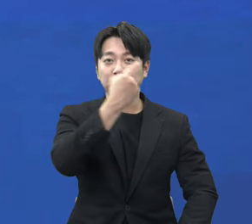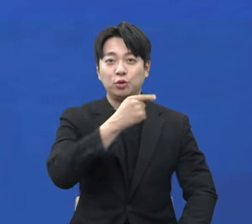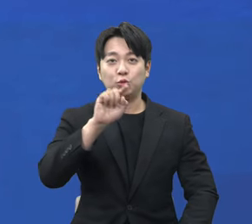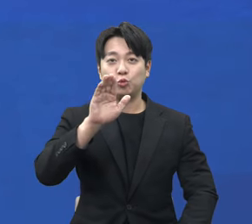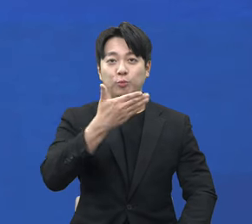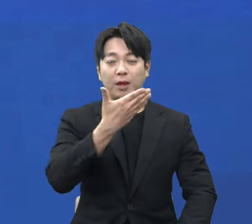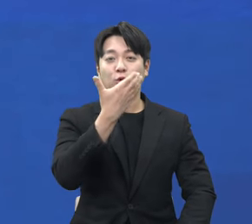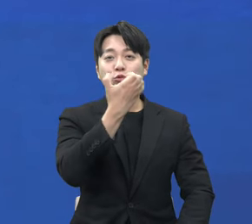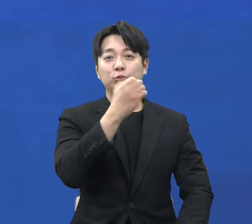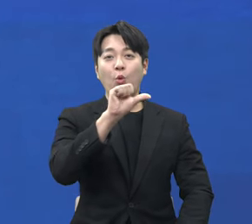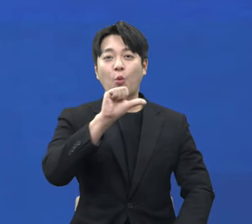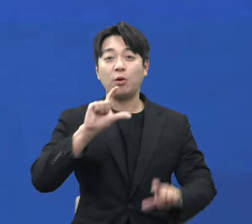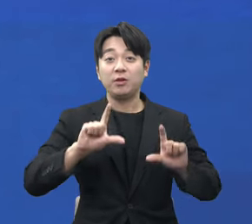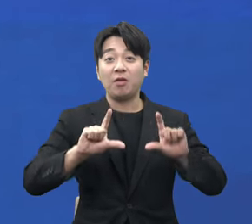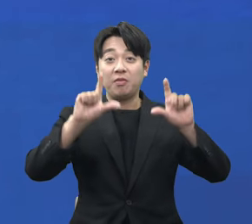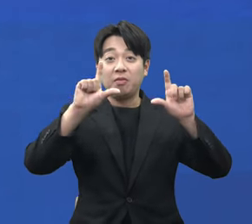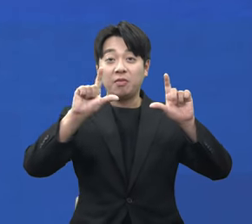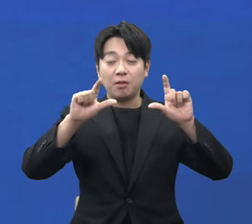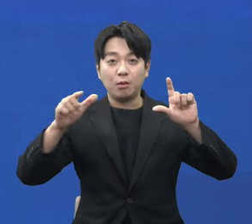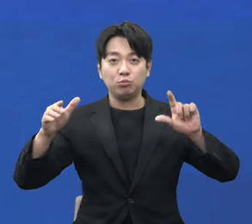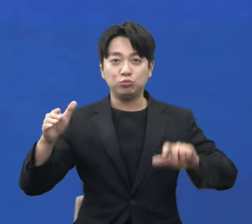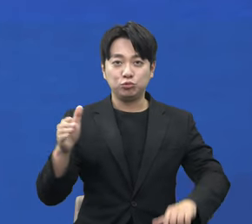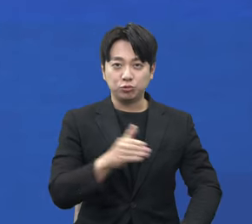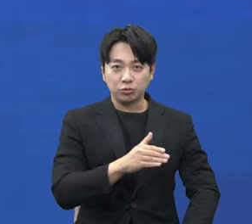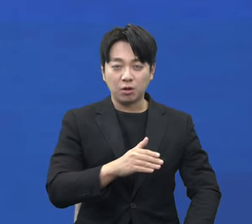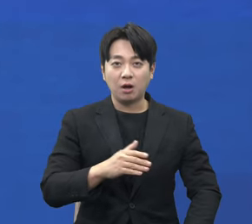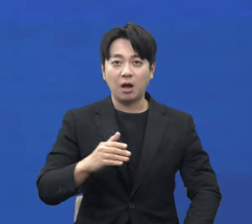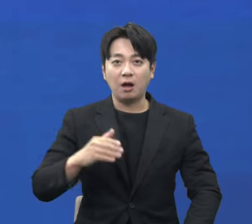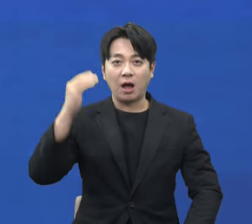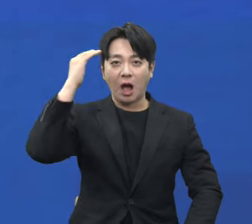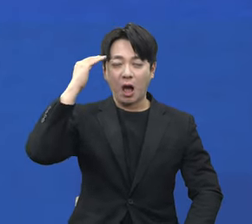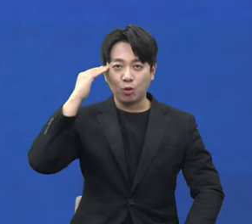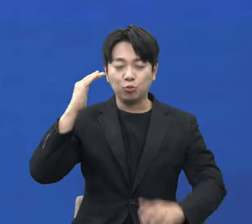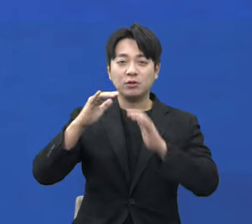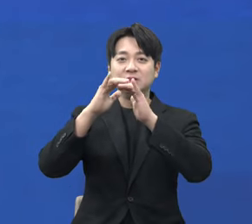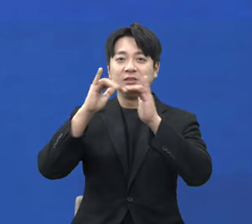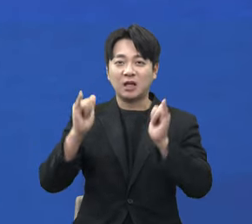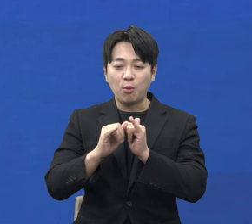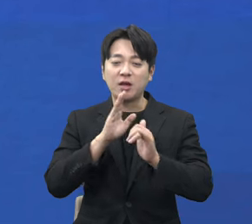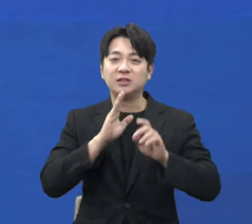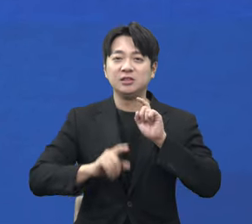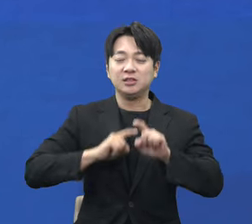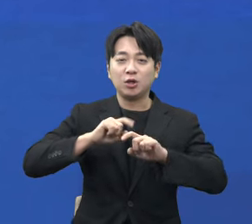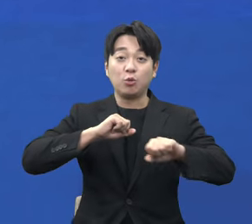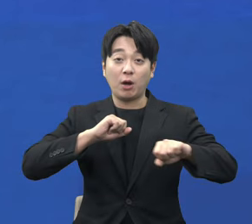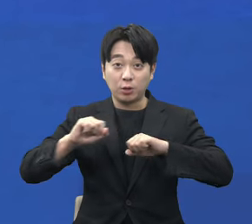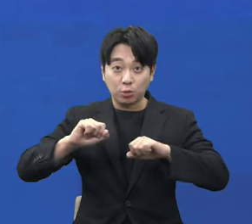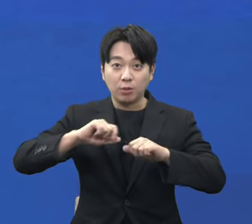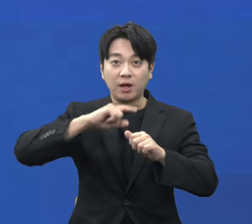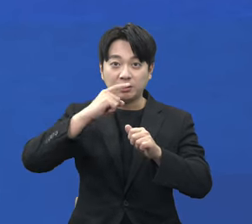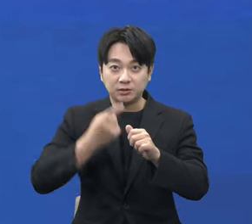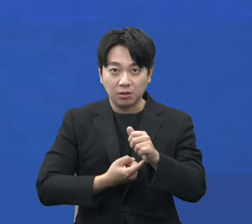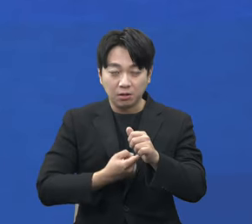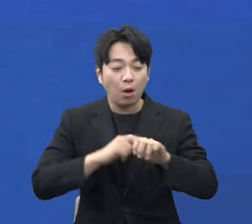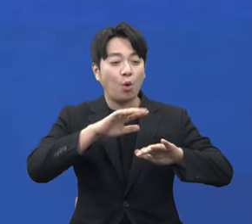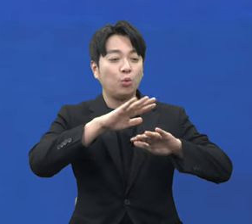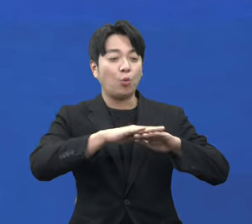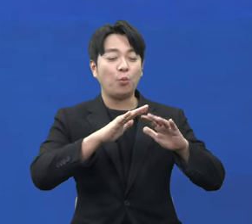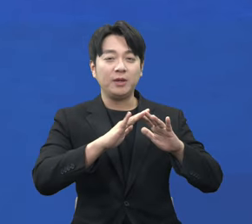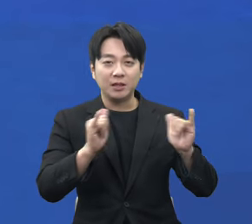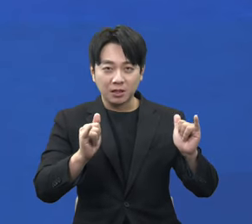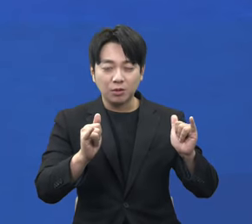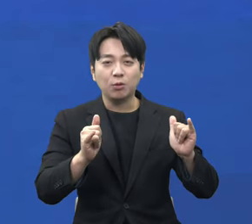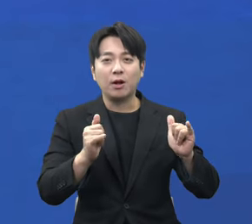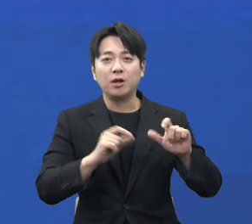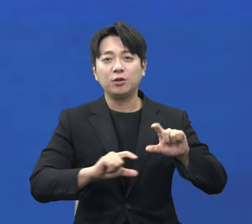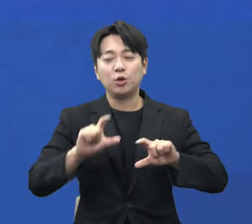1995년 20대부터 한국4.27을 활동을 통해 농민들과 더 나은 농촌 환경을